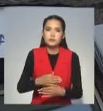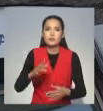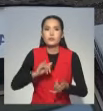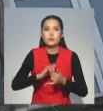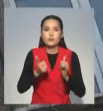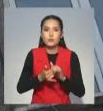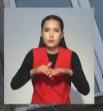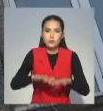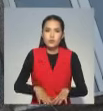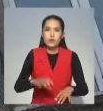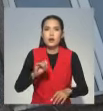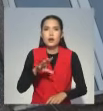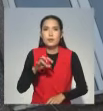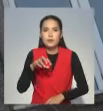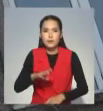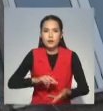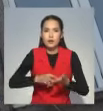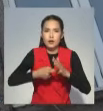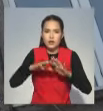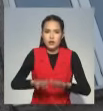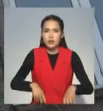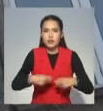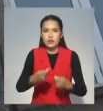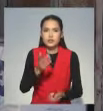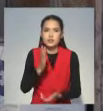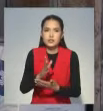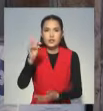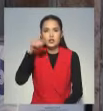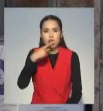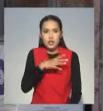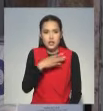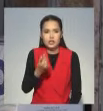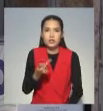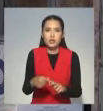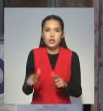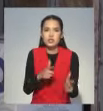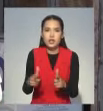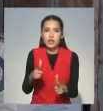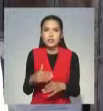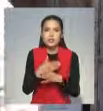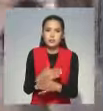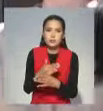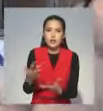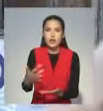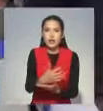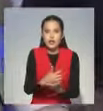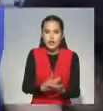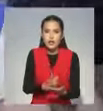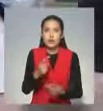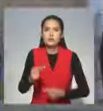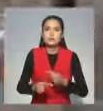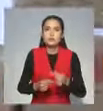Усть-Каменогорска волонтеры партии «Аманат» отвезут нуждающимся лично. Как говорят ребята, они готовы помочь в любом вопросе непосредственно на